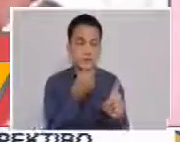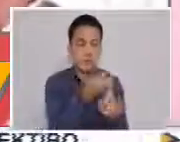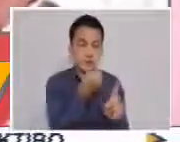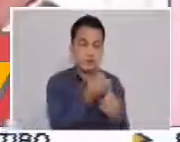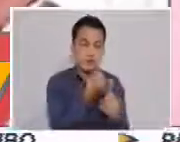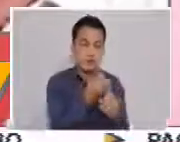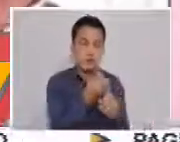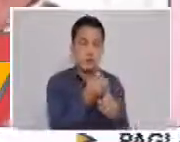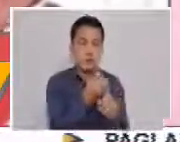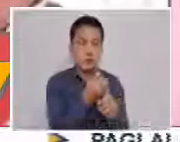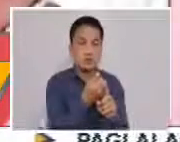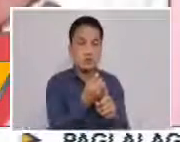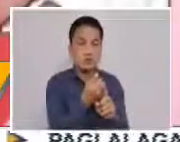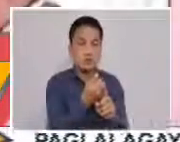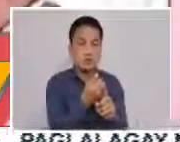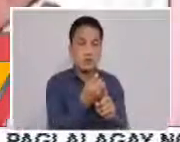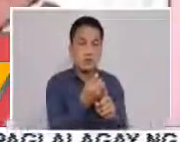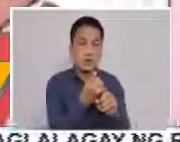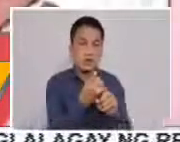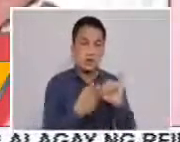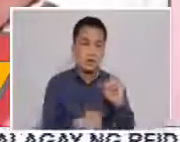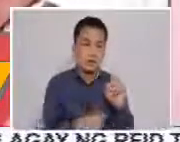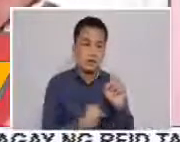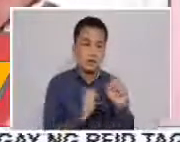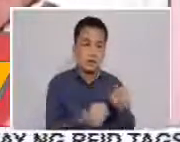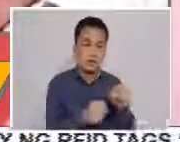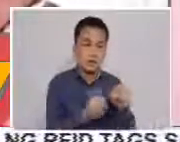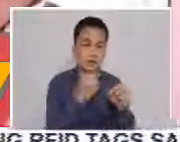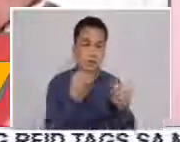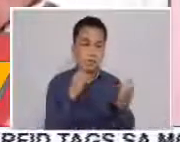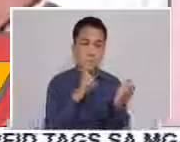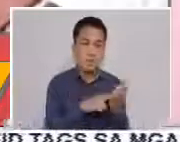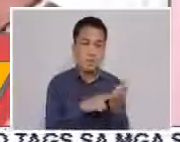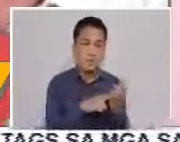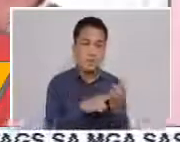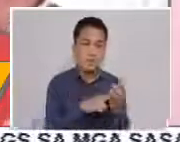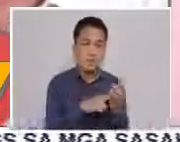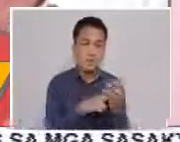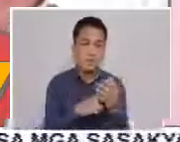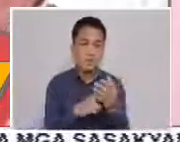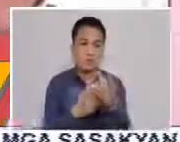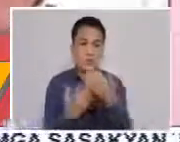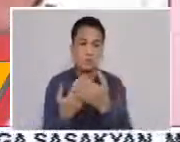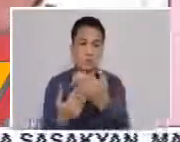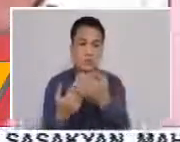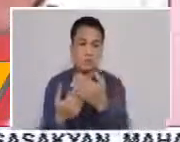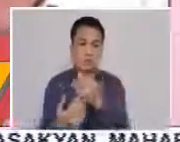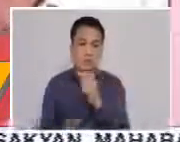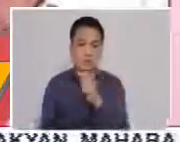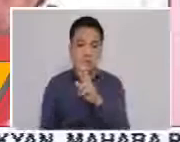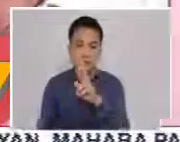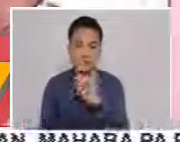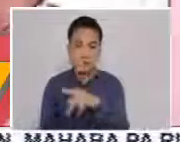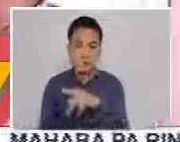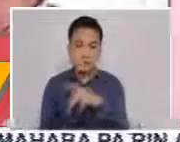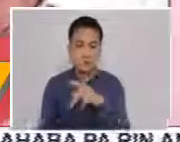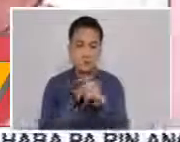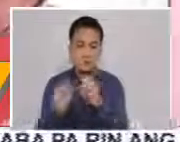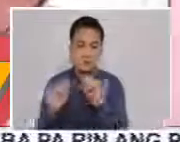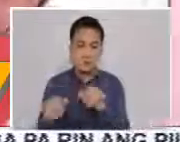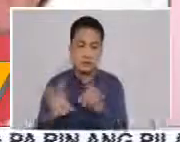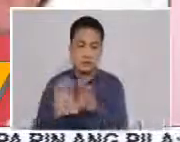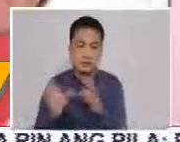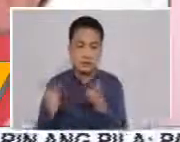RFID, opo, pareho na po siyang tatanggapin dun sa sistema. Yan yung tinatawag na one RFID, one account. Yun po